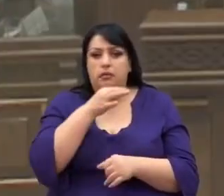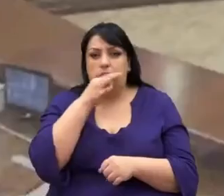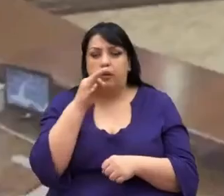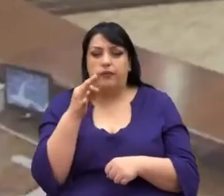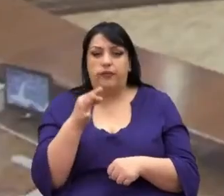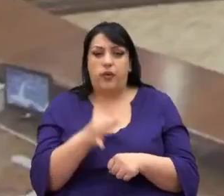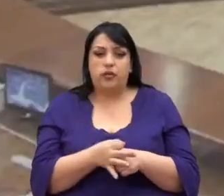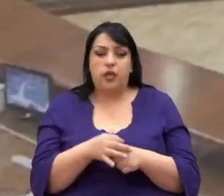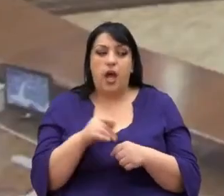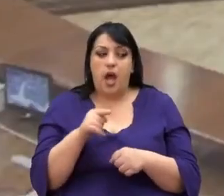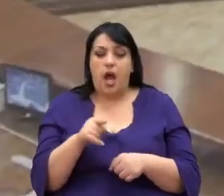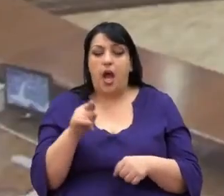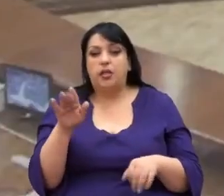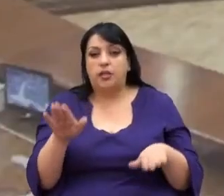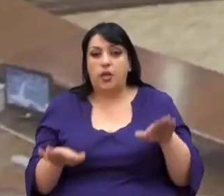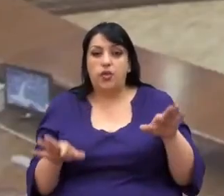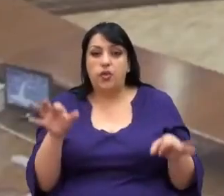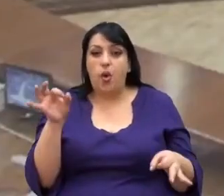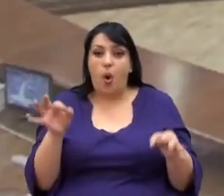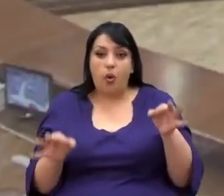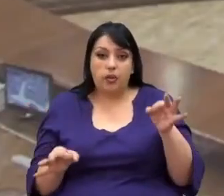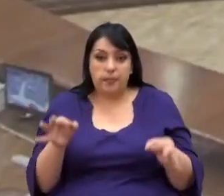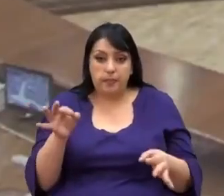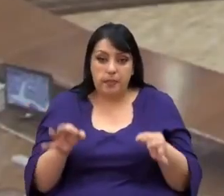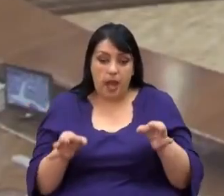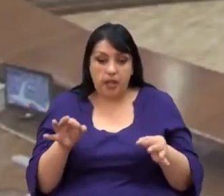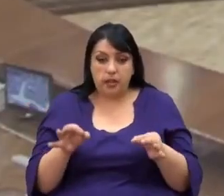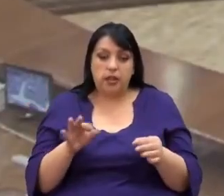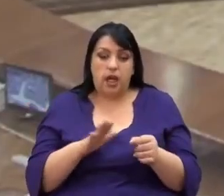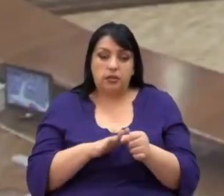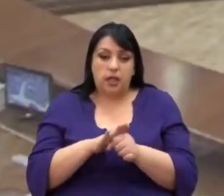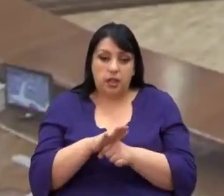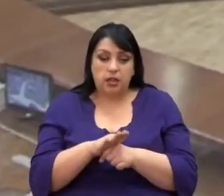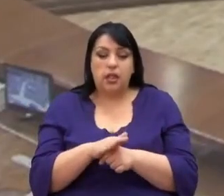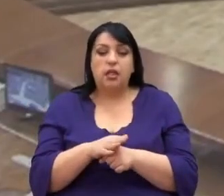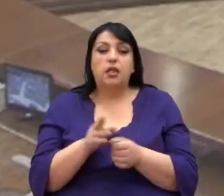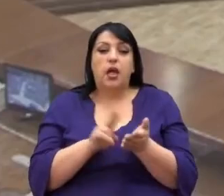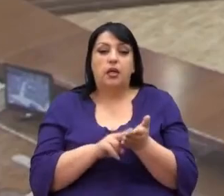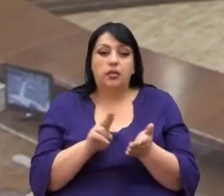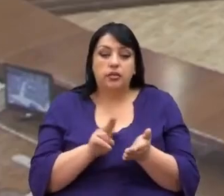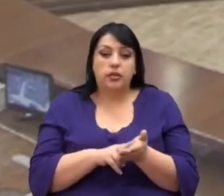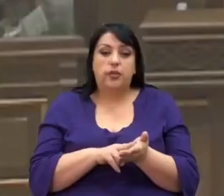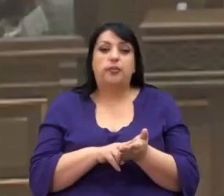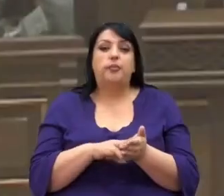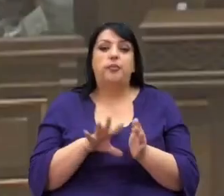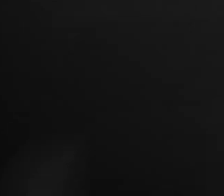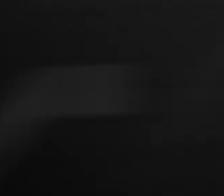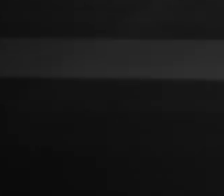այս նորմերի իրացումը իրական քաղաքականության միջոցով։